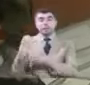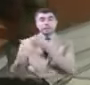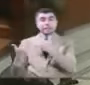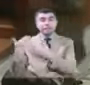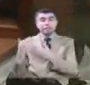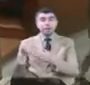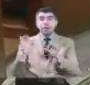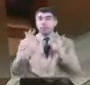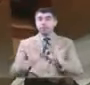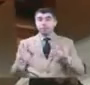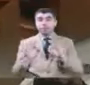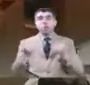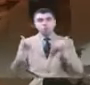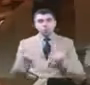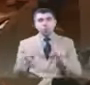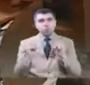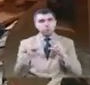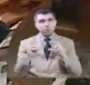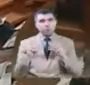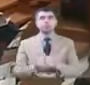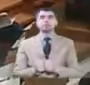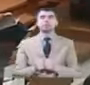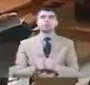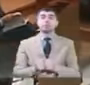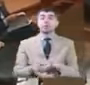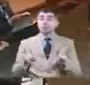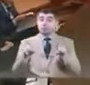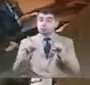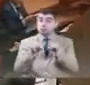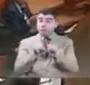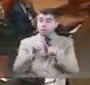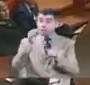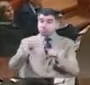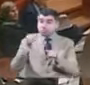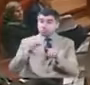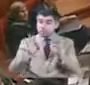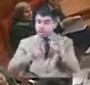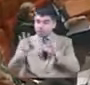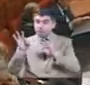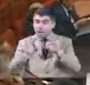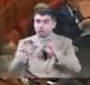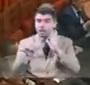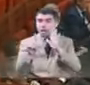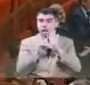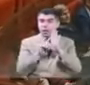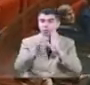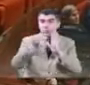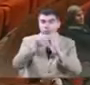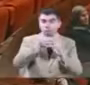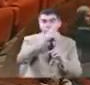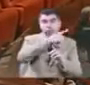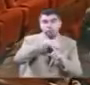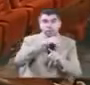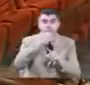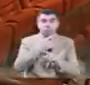وجميع الأشخاص الآخرين الذين يزاولون نشاطا غير مأجور. فيما يروم الثاني تحديد القواعد التي يخضع لها نظام التأمين الإجباري الأساسي